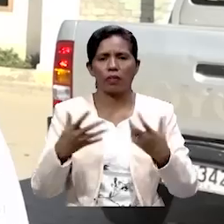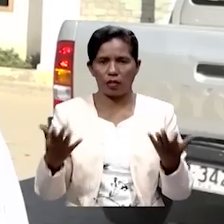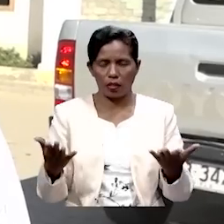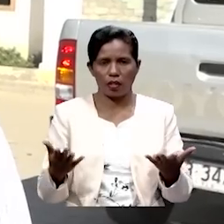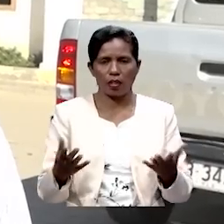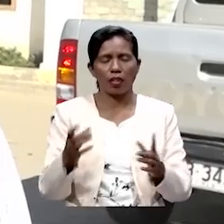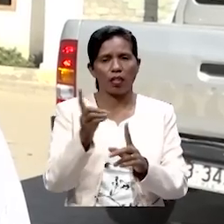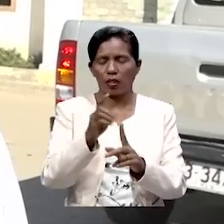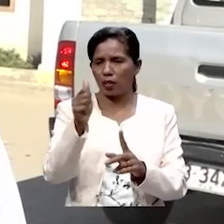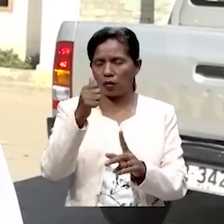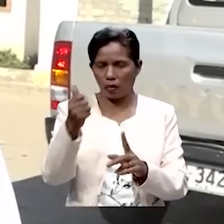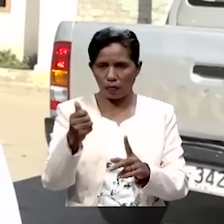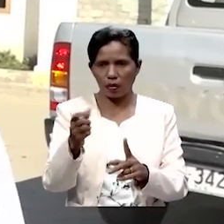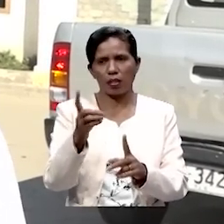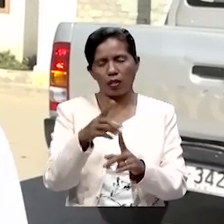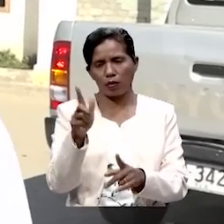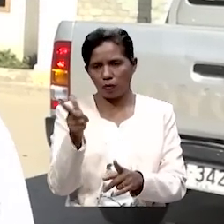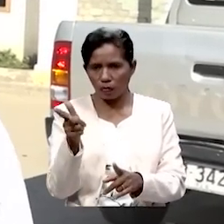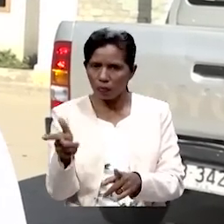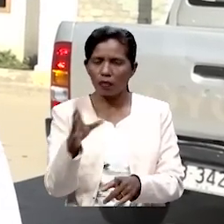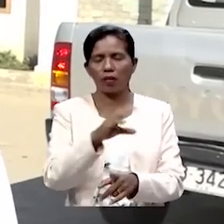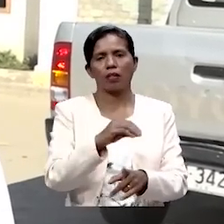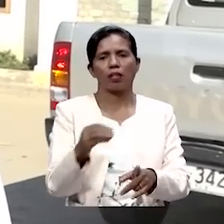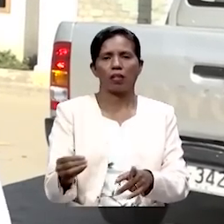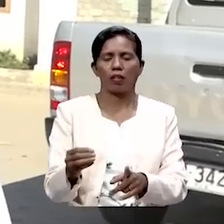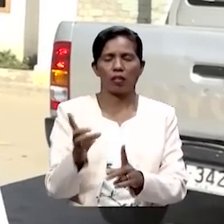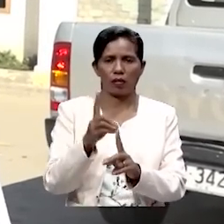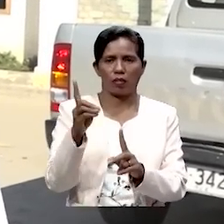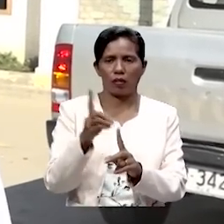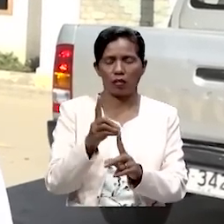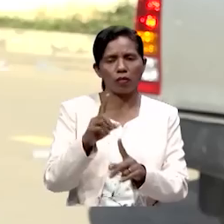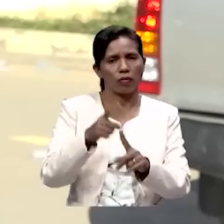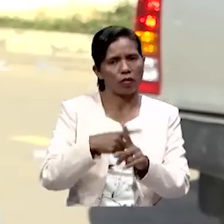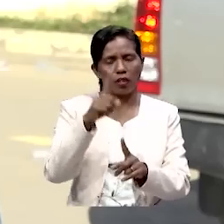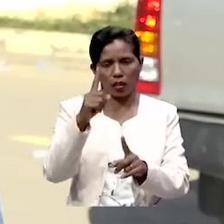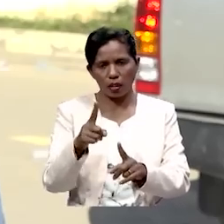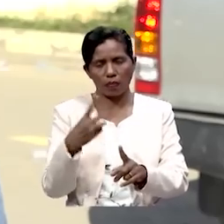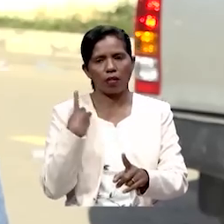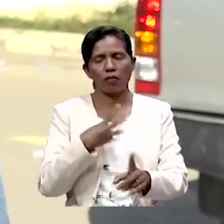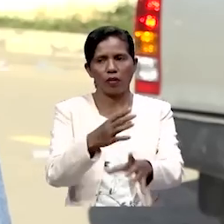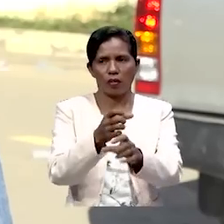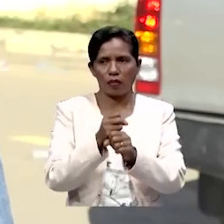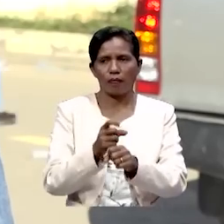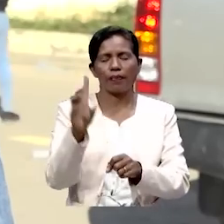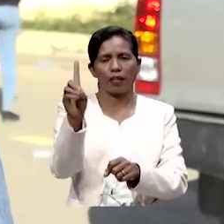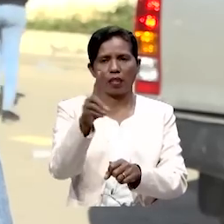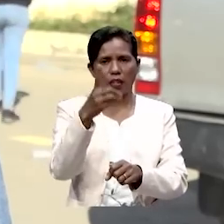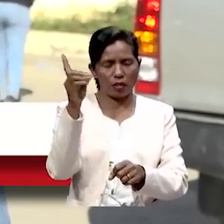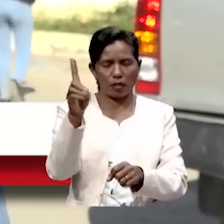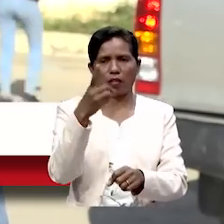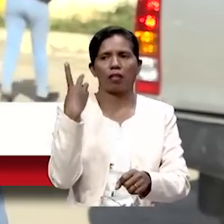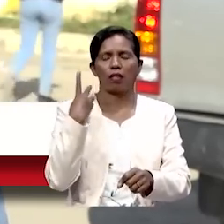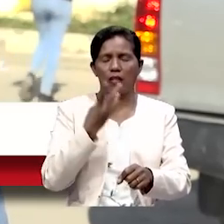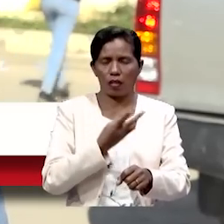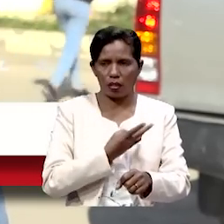ne bele bata fare dia 20 ka sira ka kala no bele bes bes to fulan ami ne dade dade ami